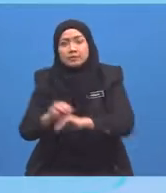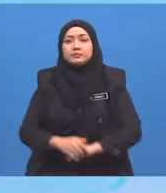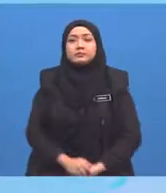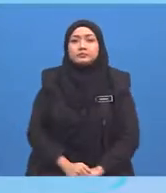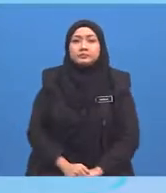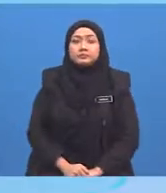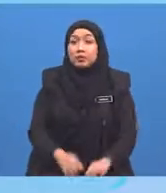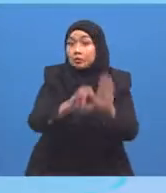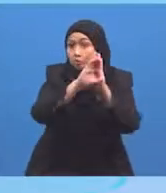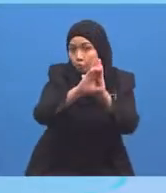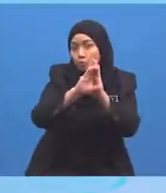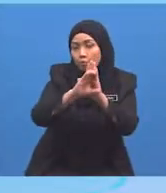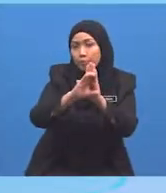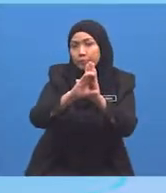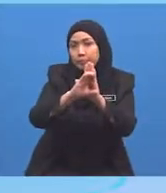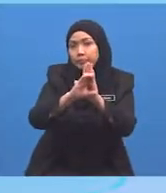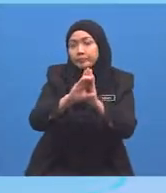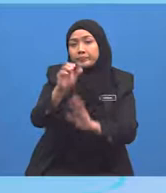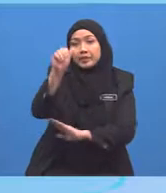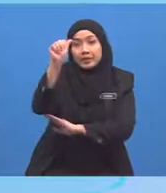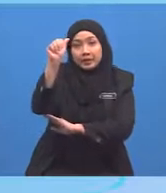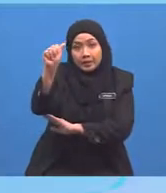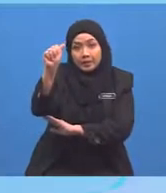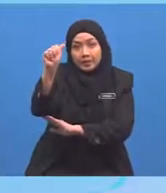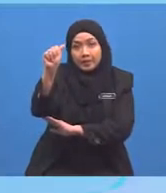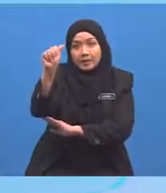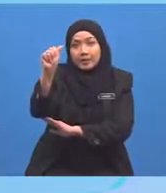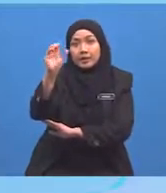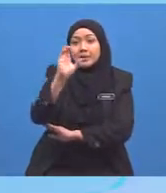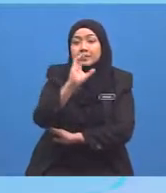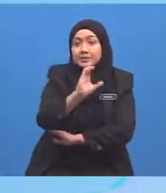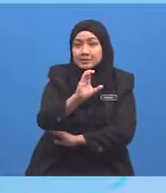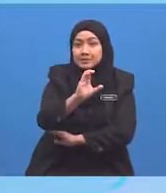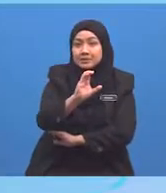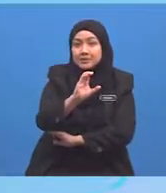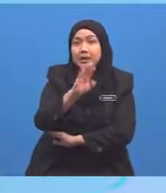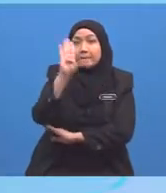sebuah poligon. Contohnya, AC